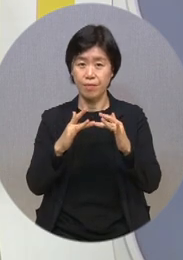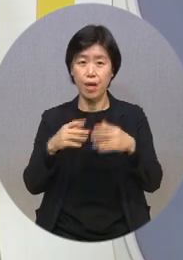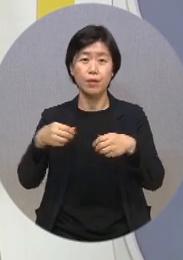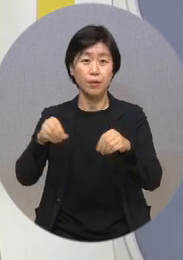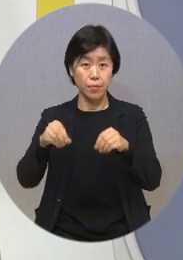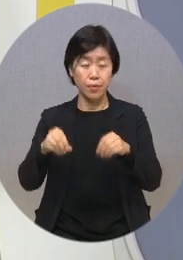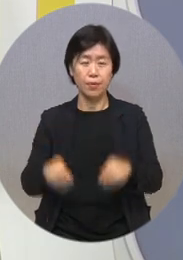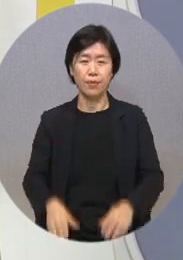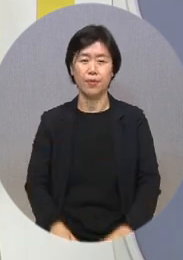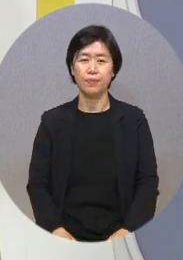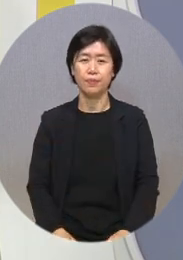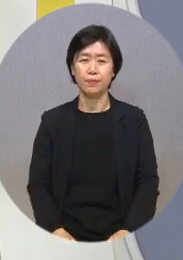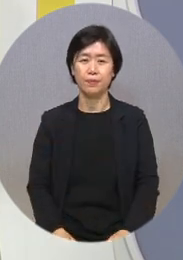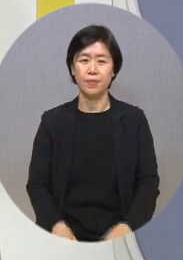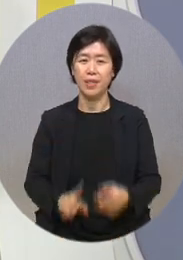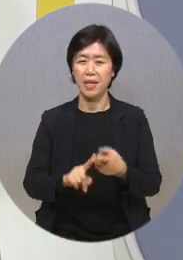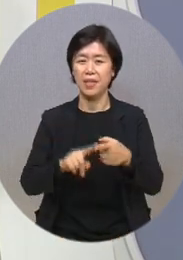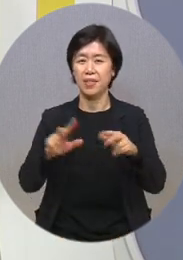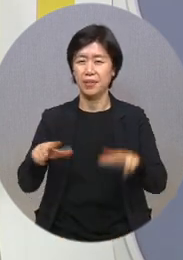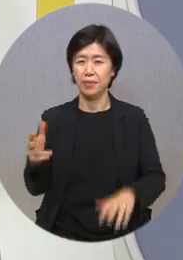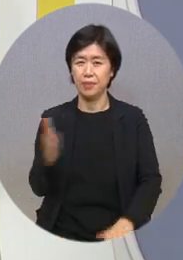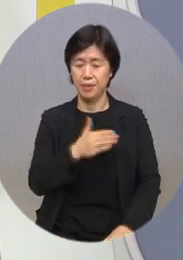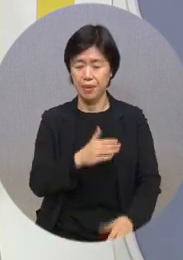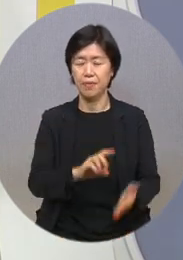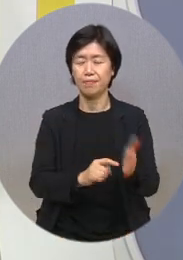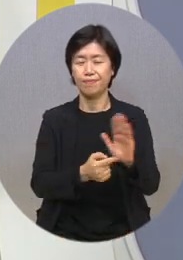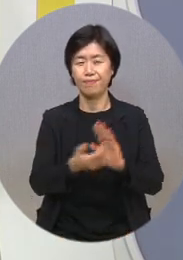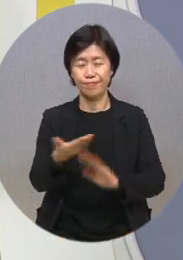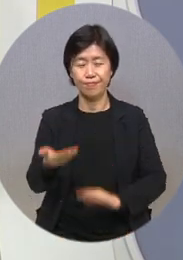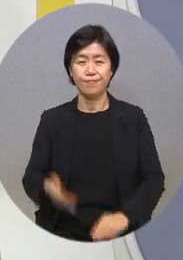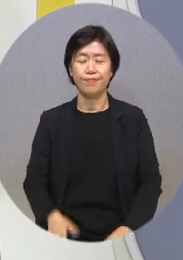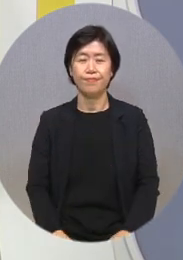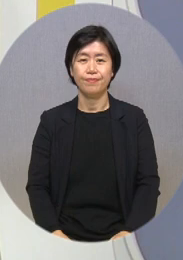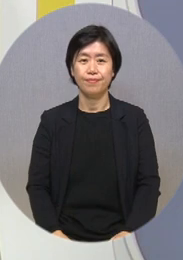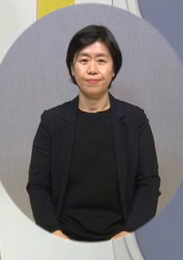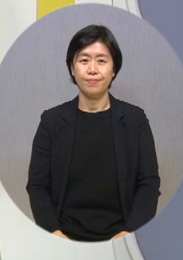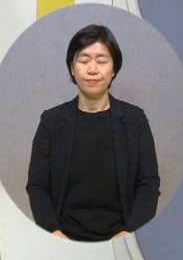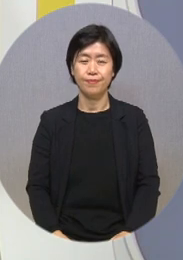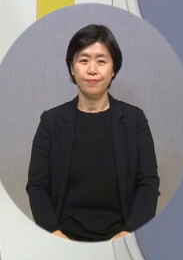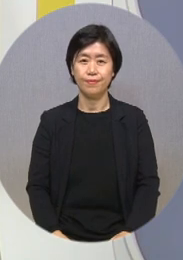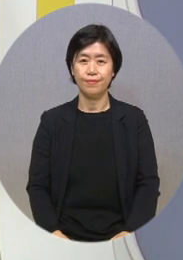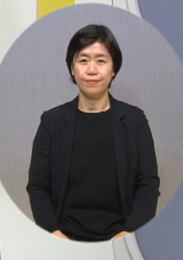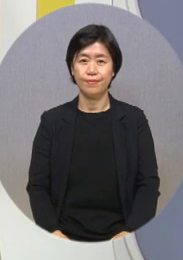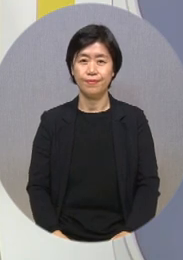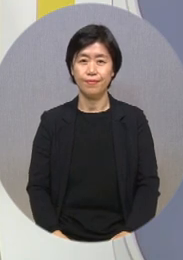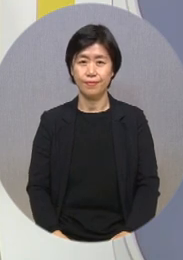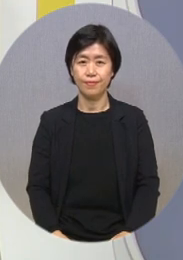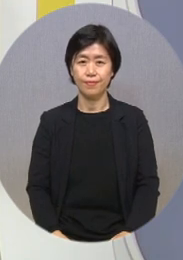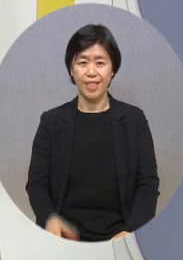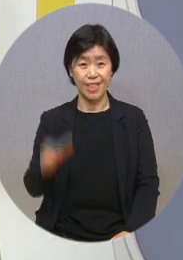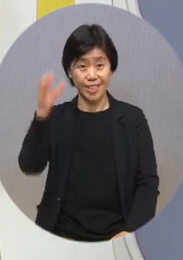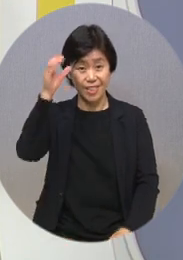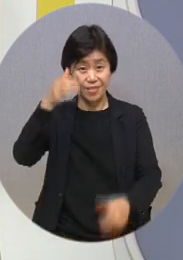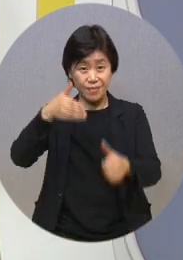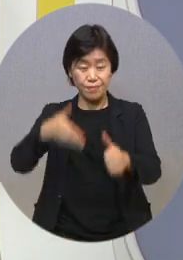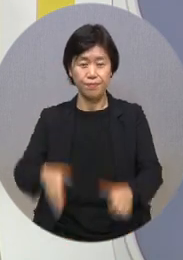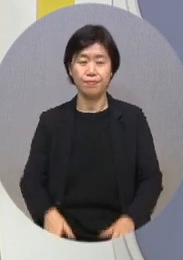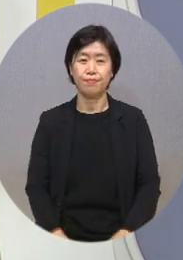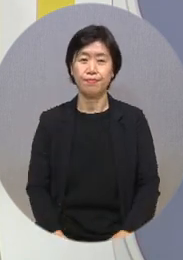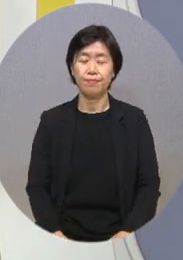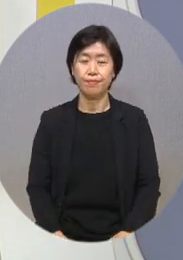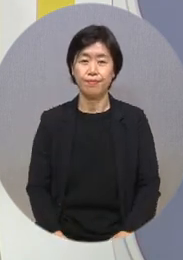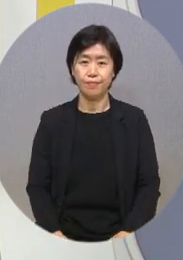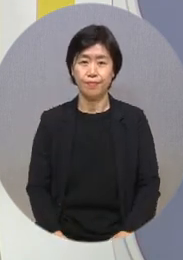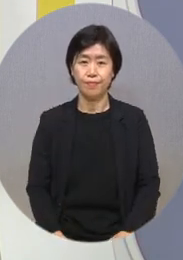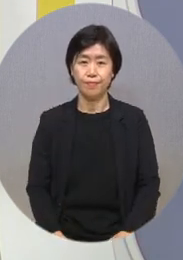그 진면목을 지금부터 낱낱이 저희가 살펴드리겠습니다. 기대해 주세요. 그러면